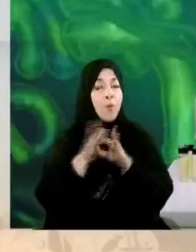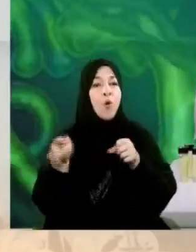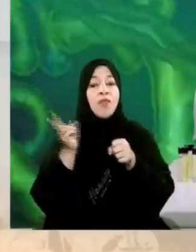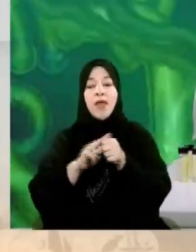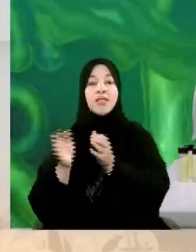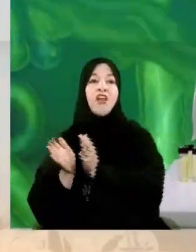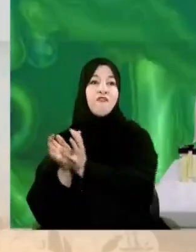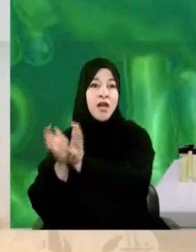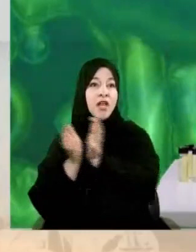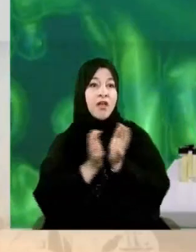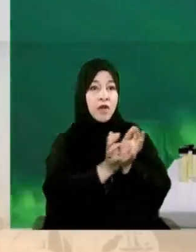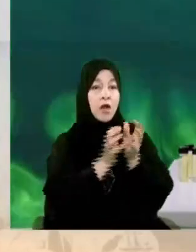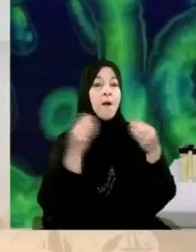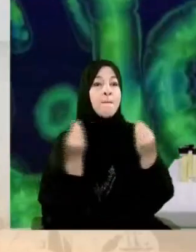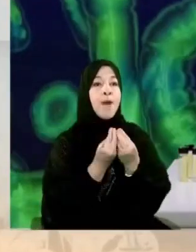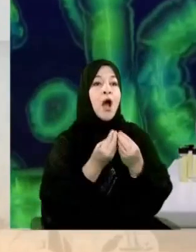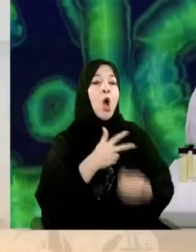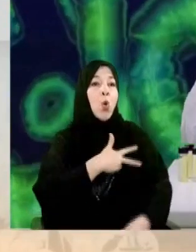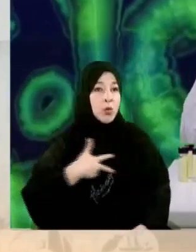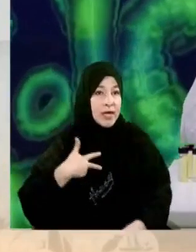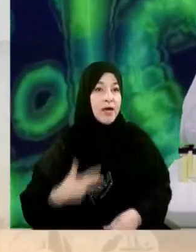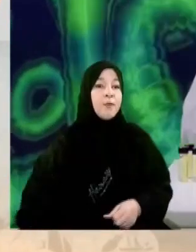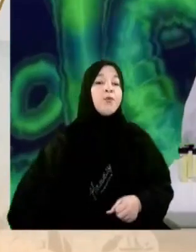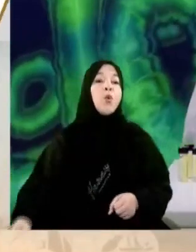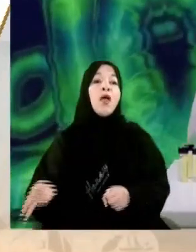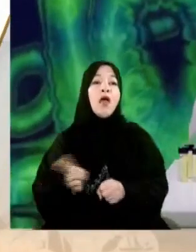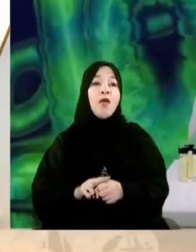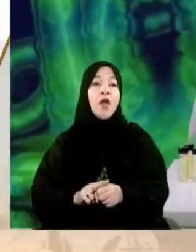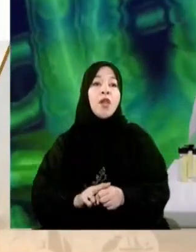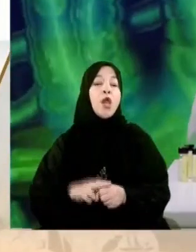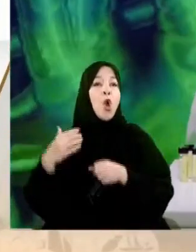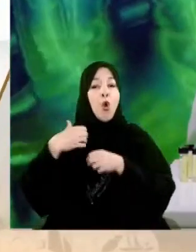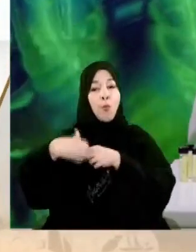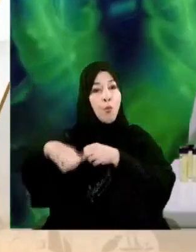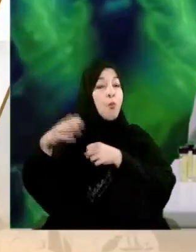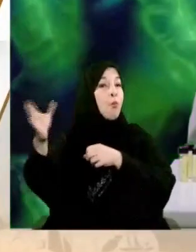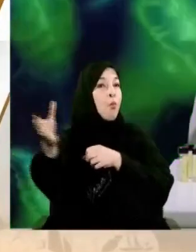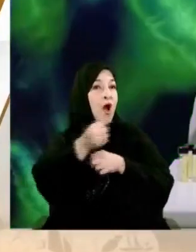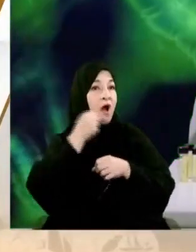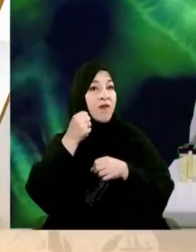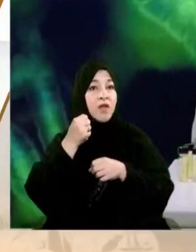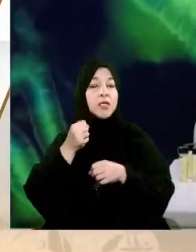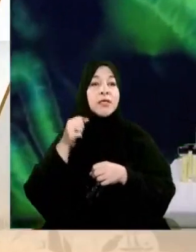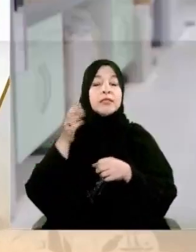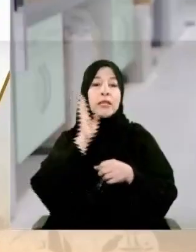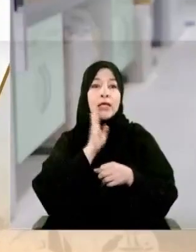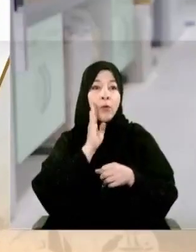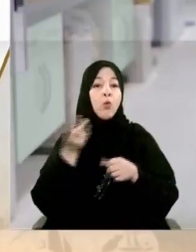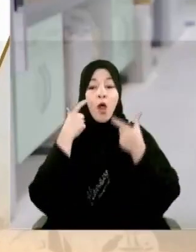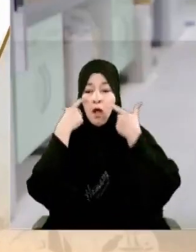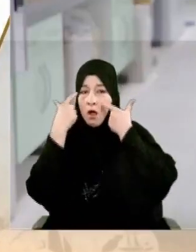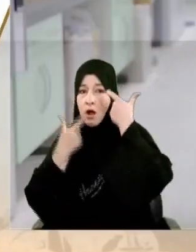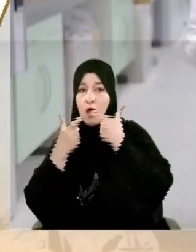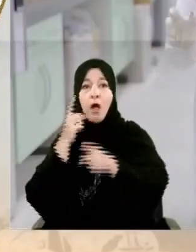من فريق المركز بديوان الوزارة وأيضا بالفرق المحلية موجودة في المحافظات التعليمية وإدارات المدارس والمشرفين